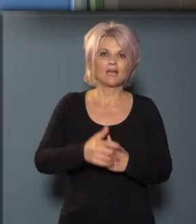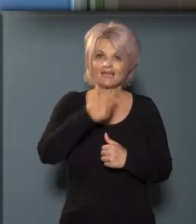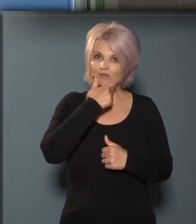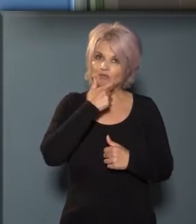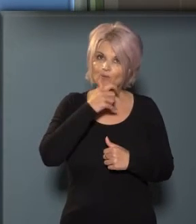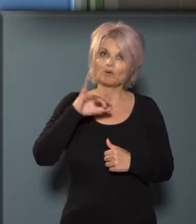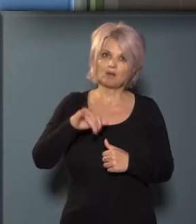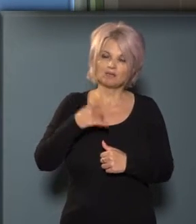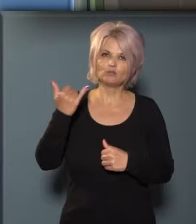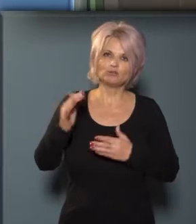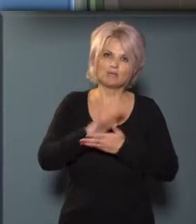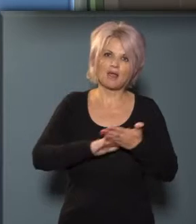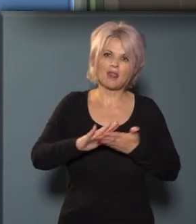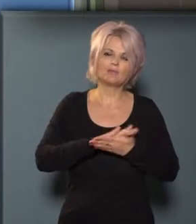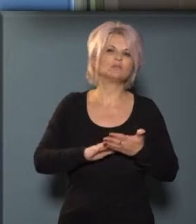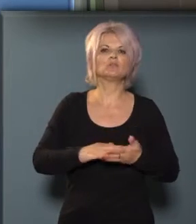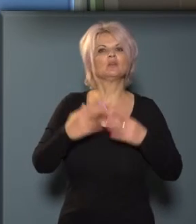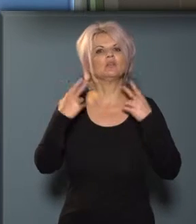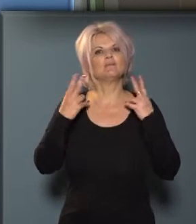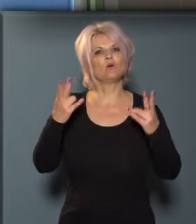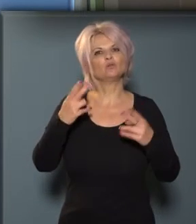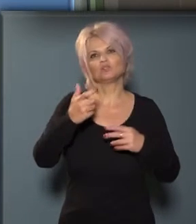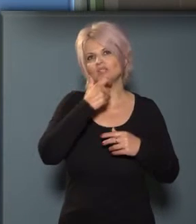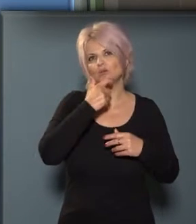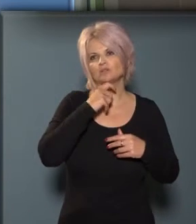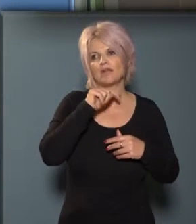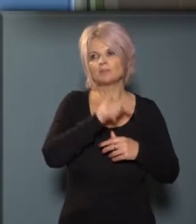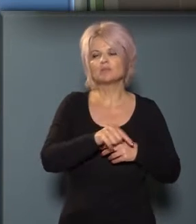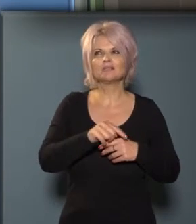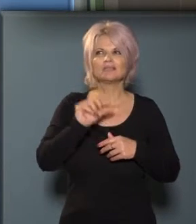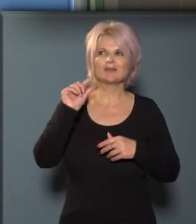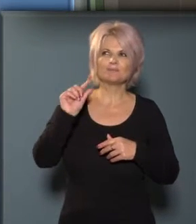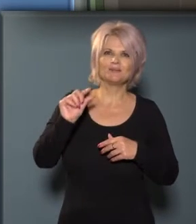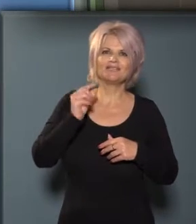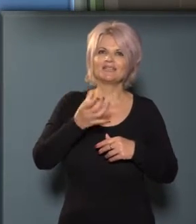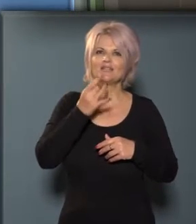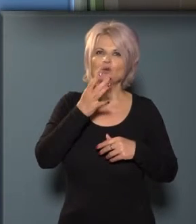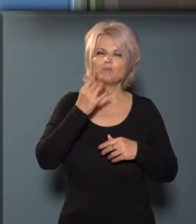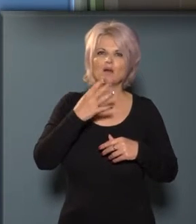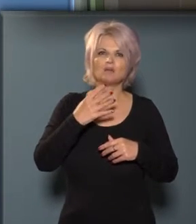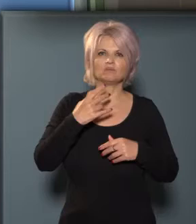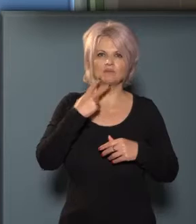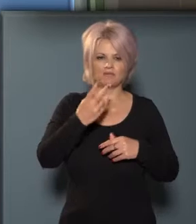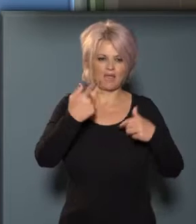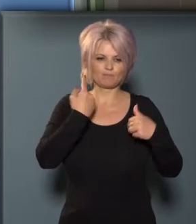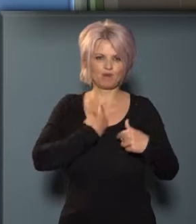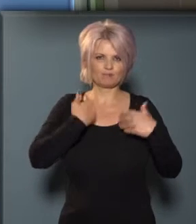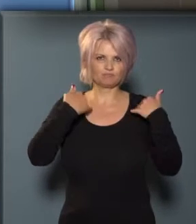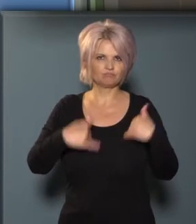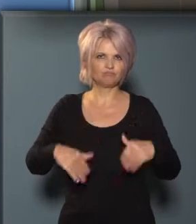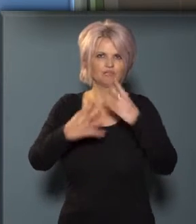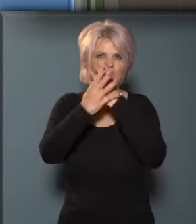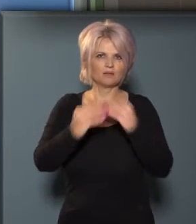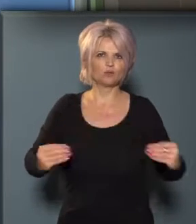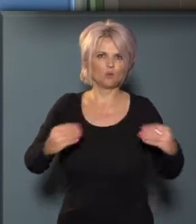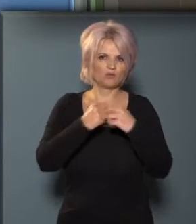korban is, hogy kifejezetten a szenioroknál, hogy egy picit jobban oda teszik magukat. Tehát ezek a